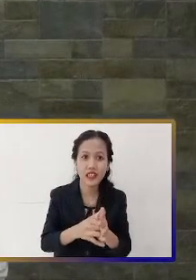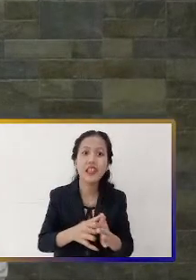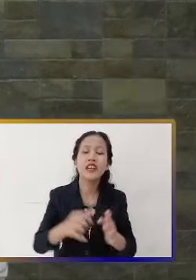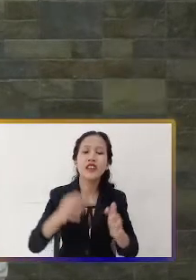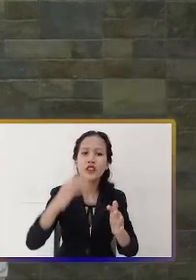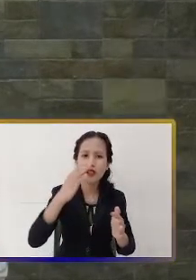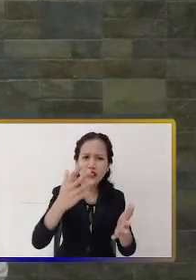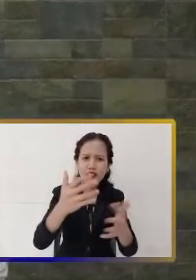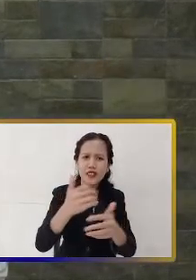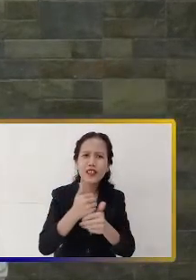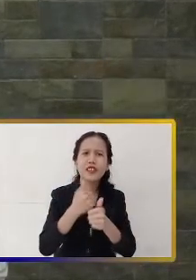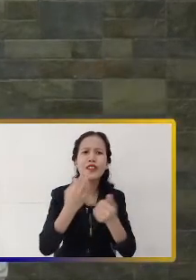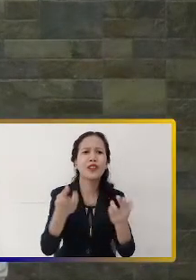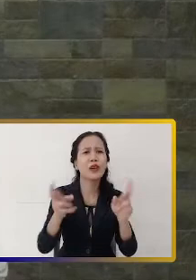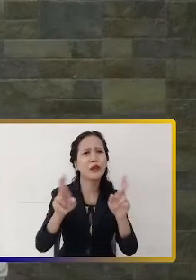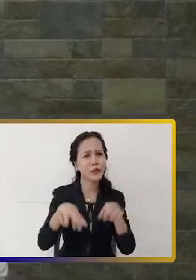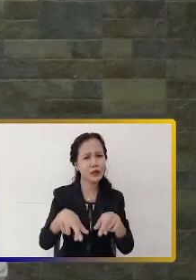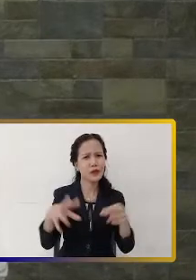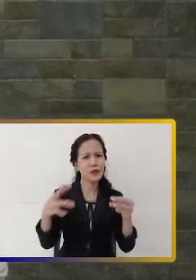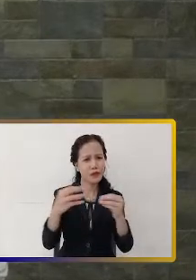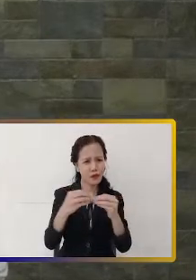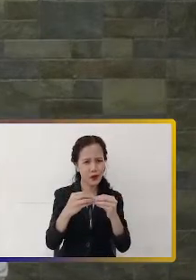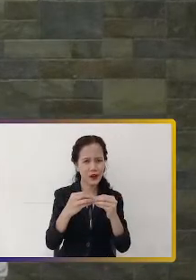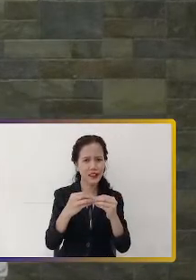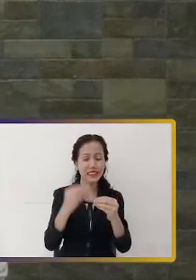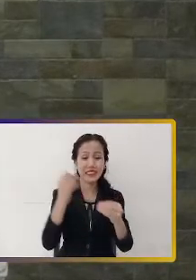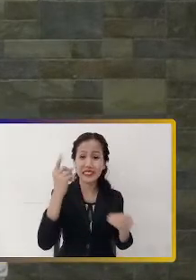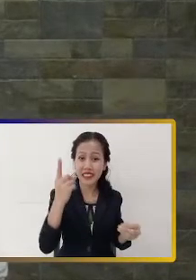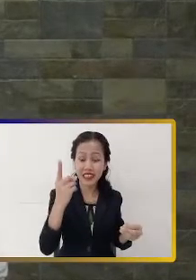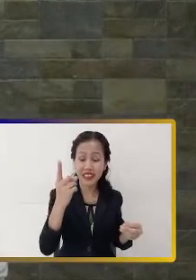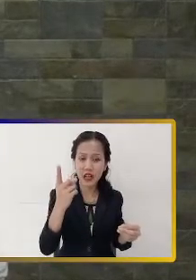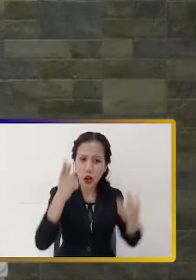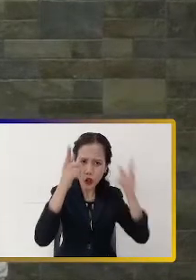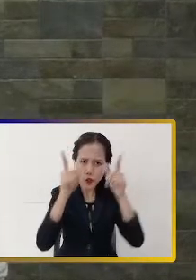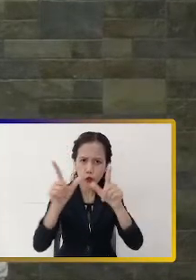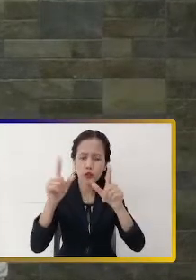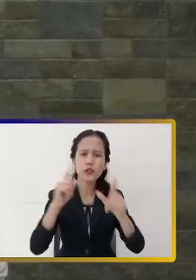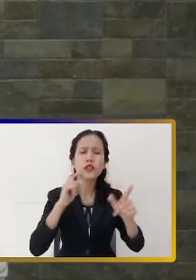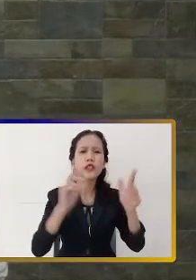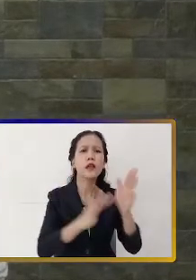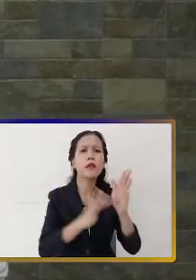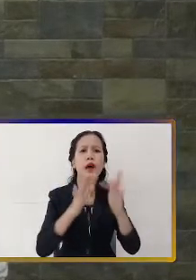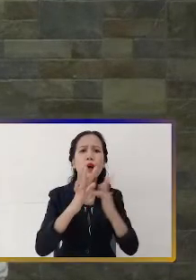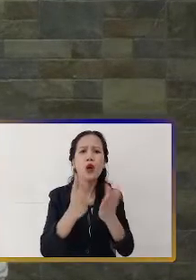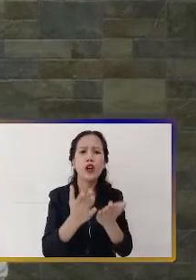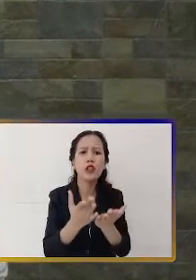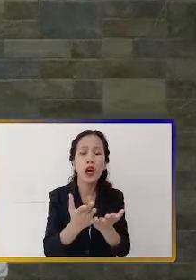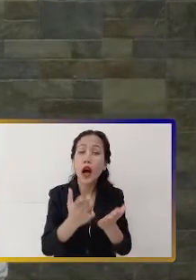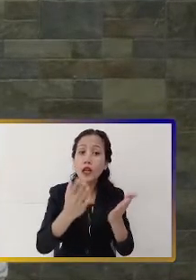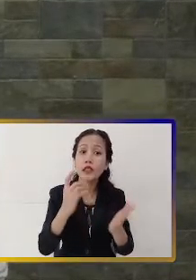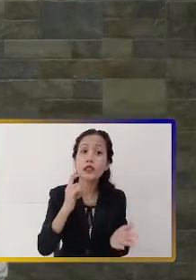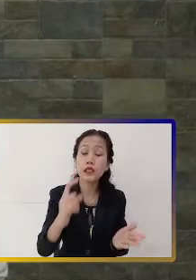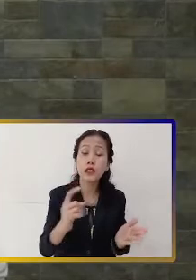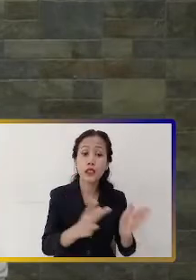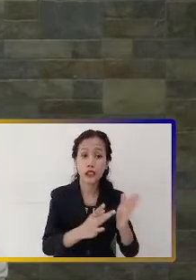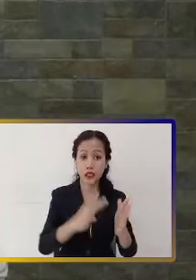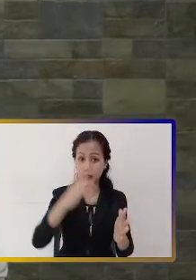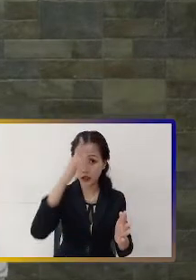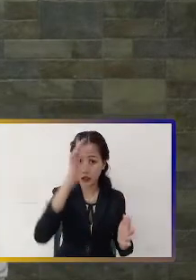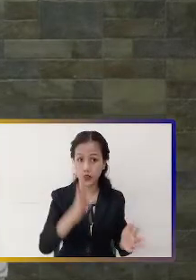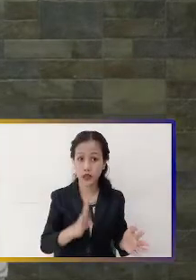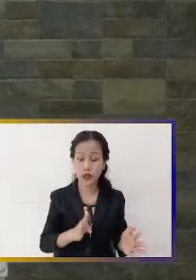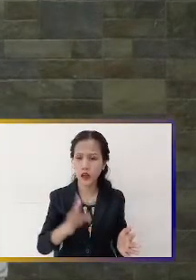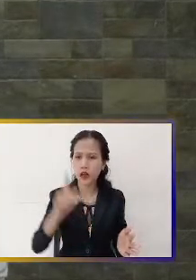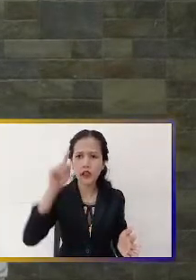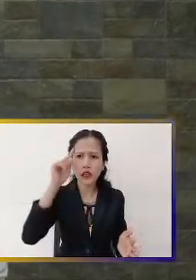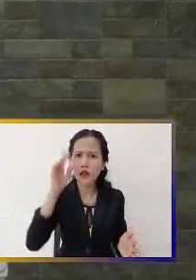lamang one time yun, kapatid. Look, ang sabi ng Bible, ang sabi ng Panginoon, alright, imagine this, hindi